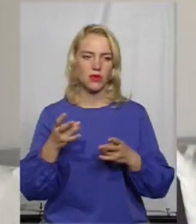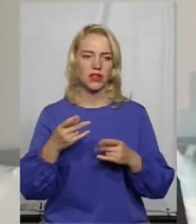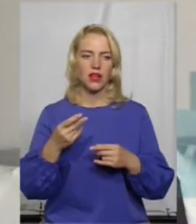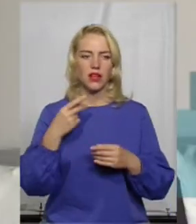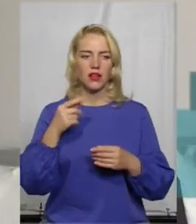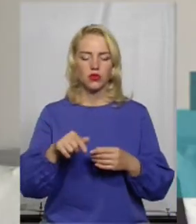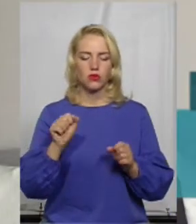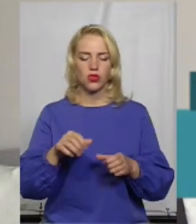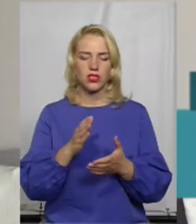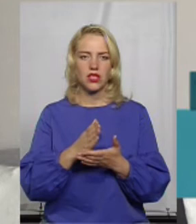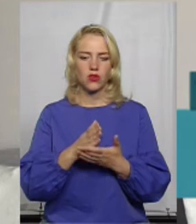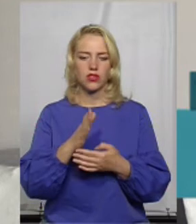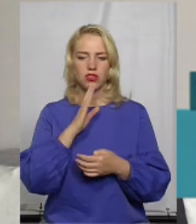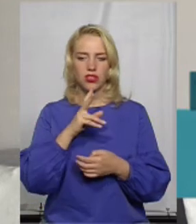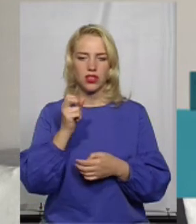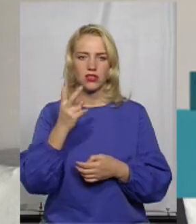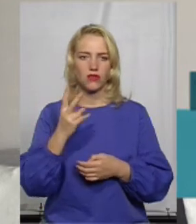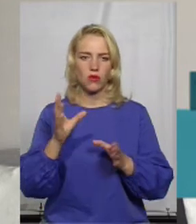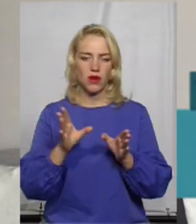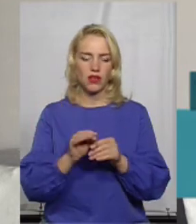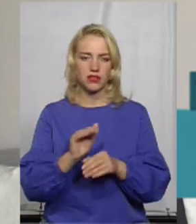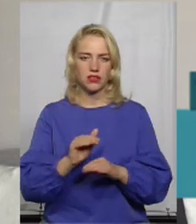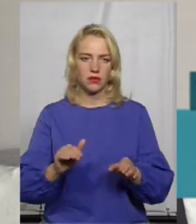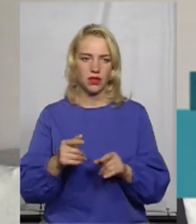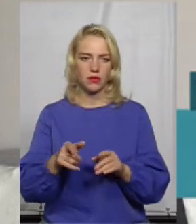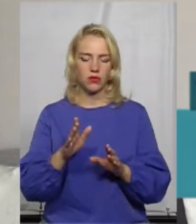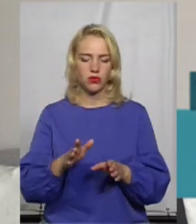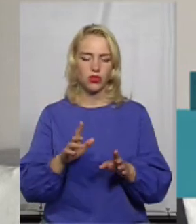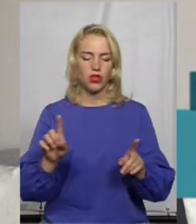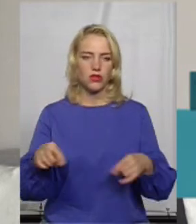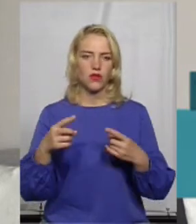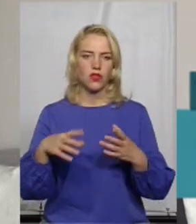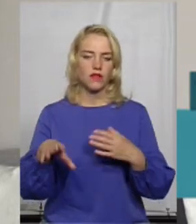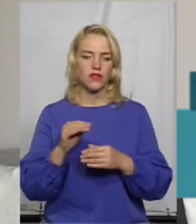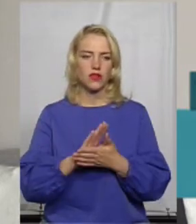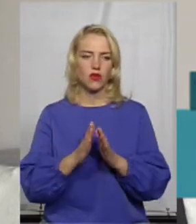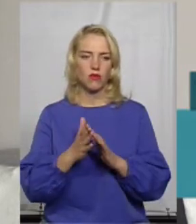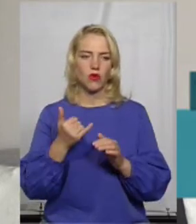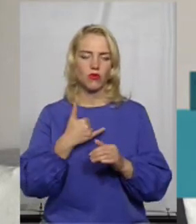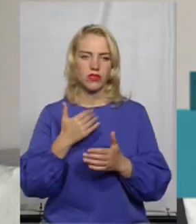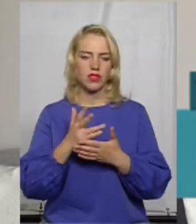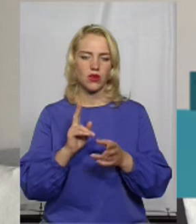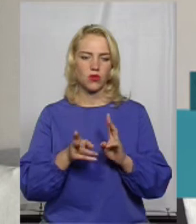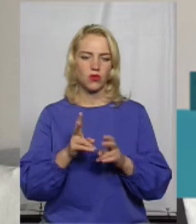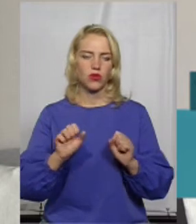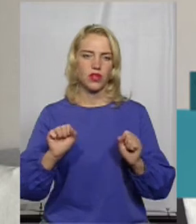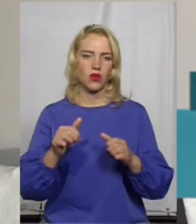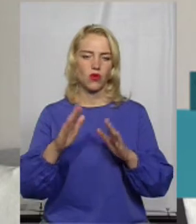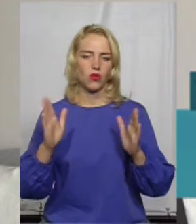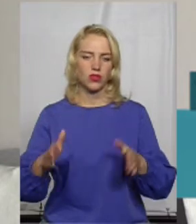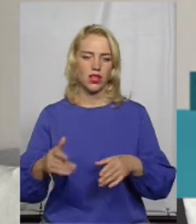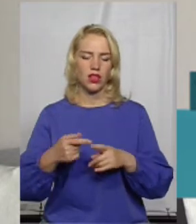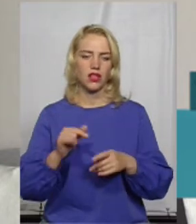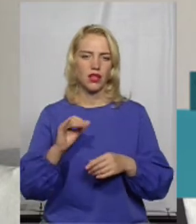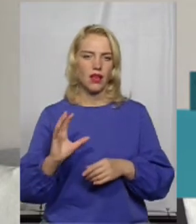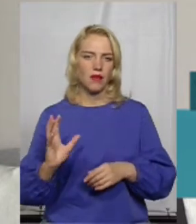як мінімум жінка з двома дітьми. Будуть абсолютно створені всі умови. У нас вже і кухня, у нас і холодильник, і